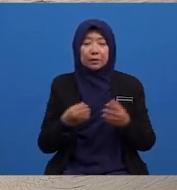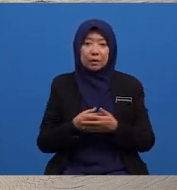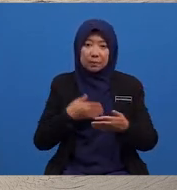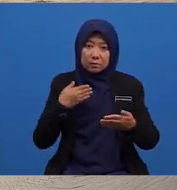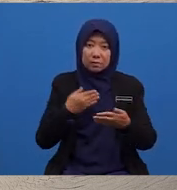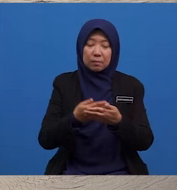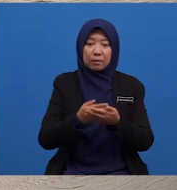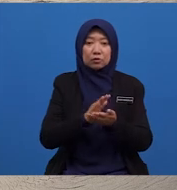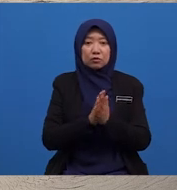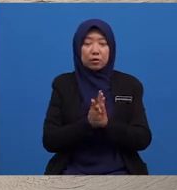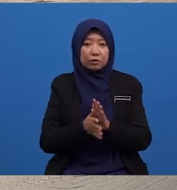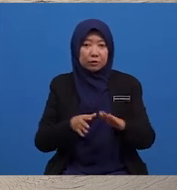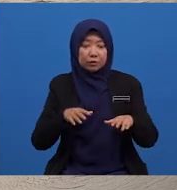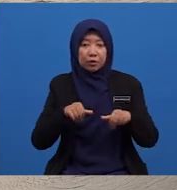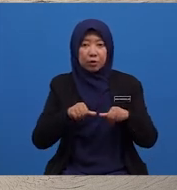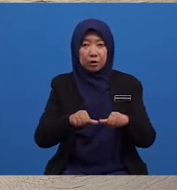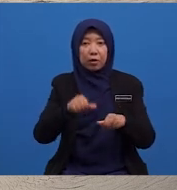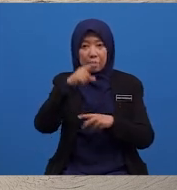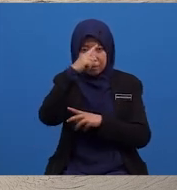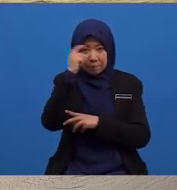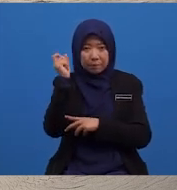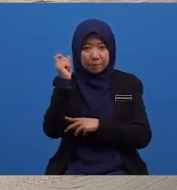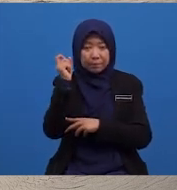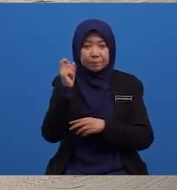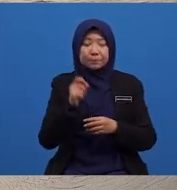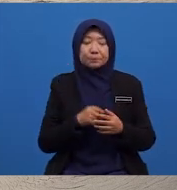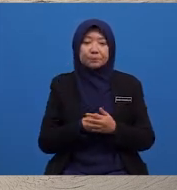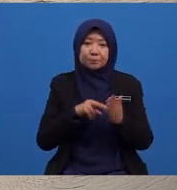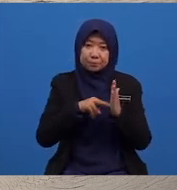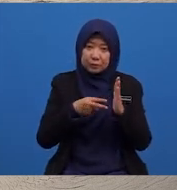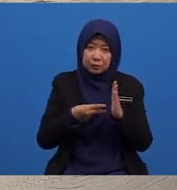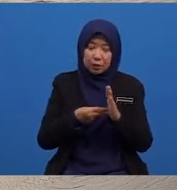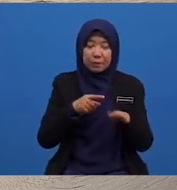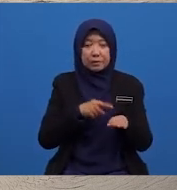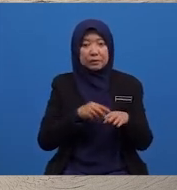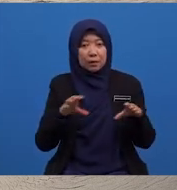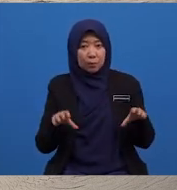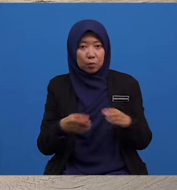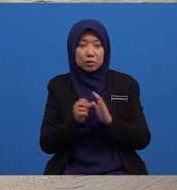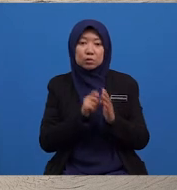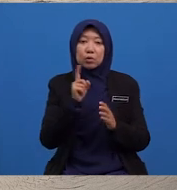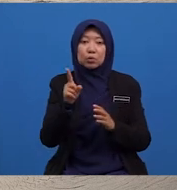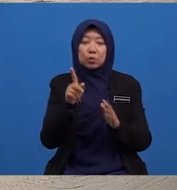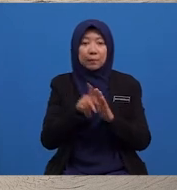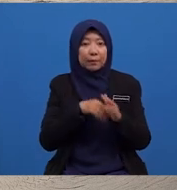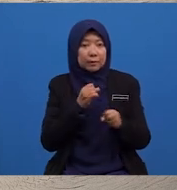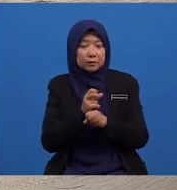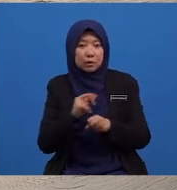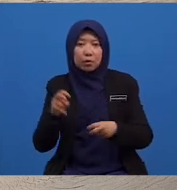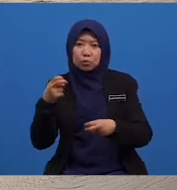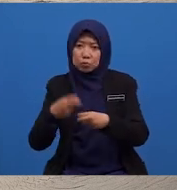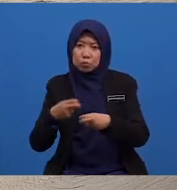sampai jadi arang. Maksud bagi perumpamaan ini ialah semasa membuat sesuatu pekerjaan yang